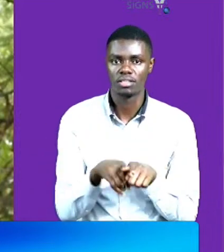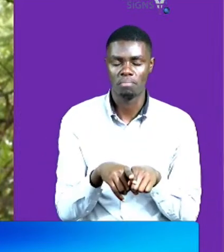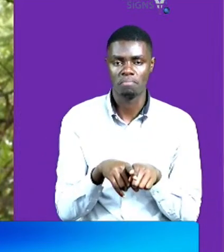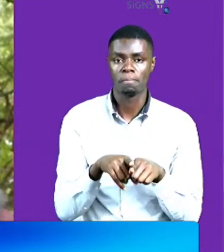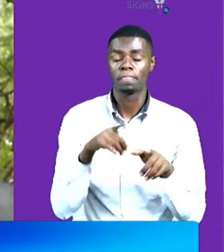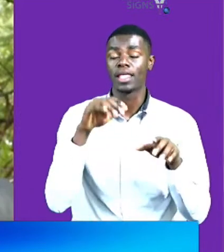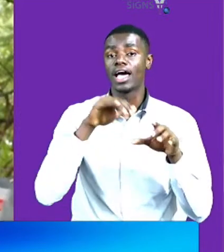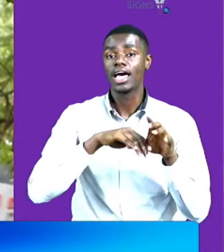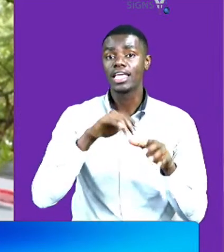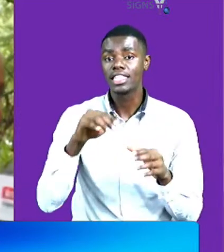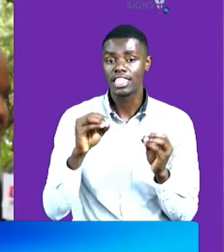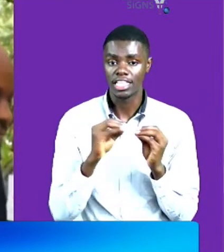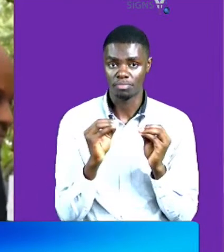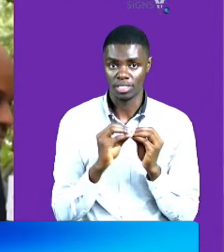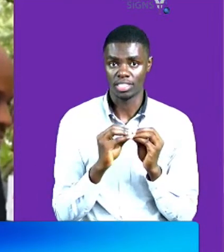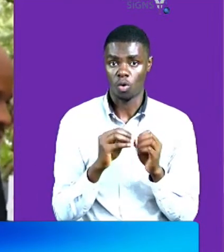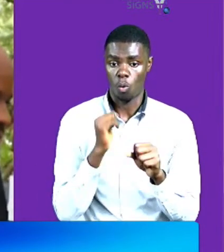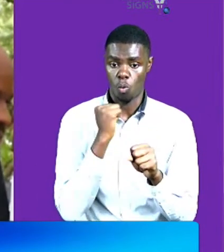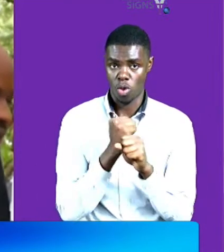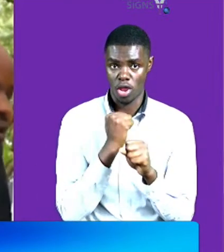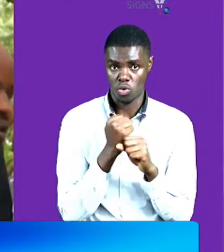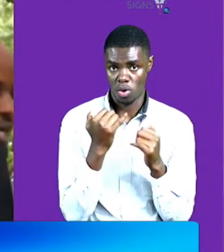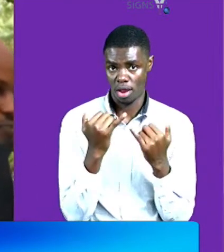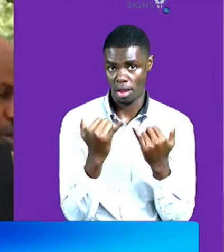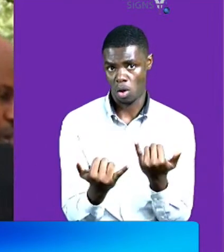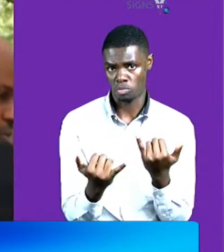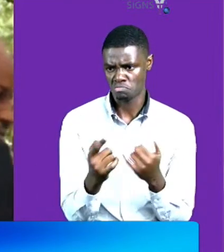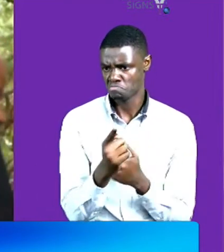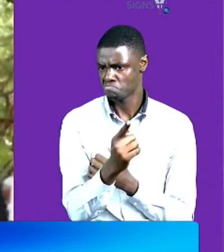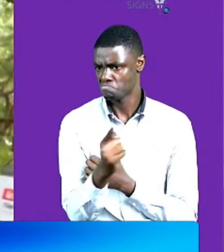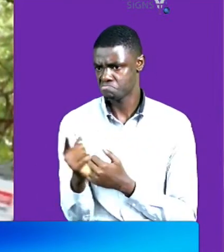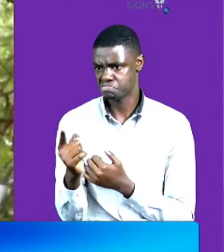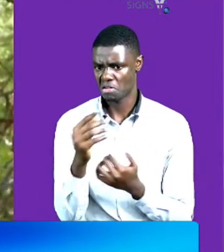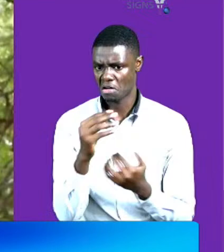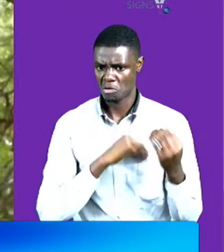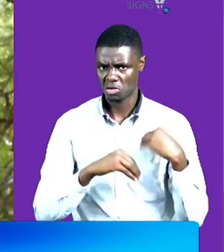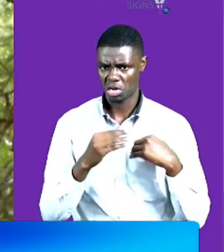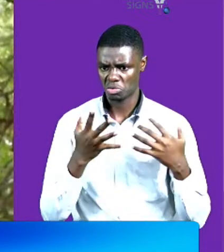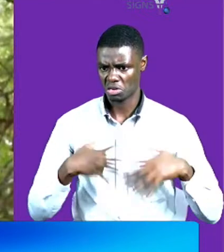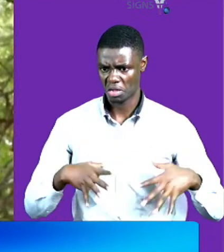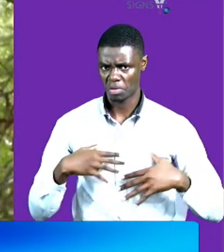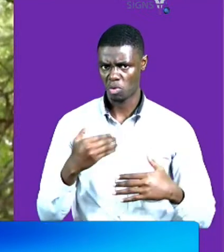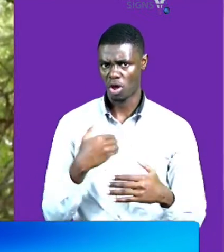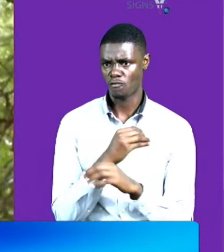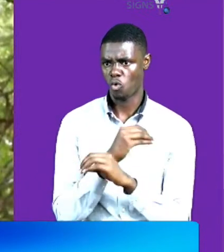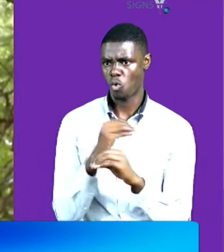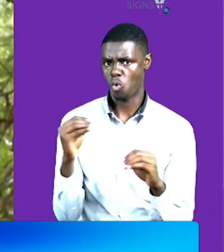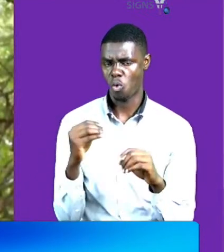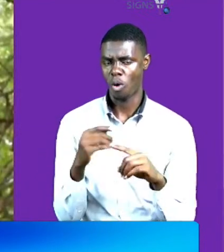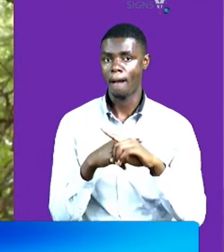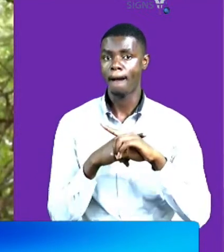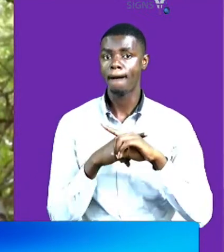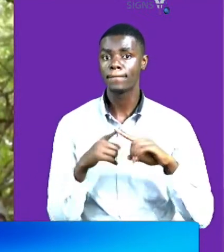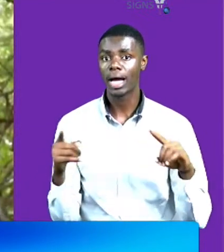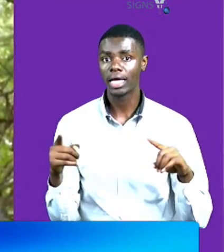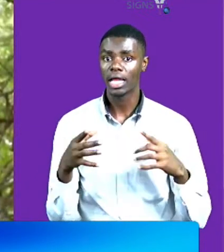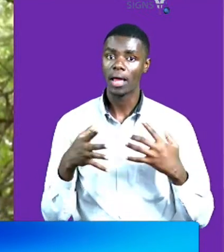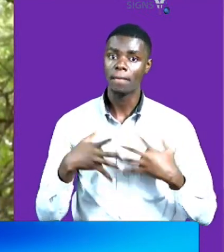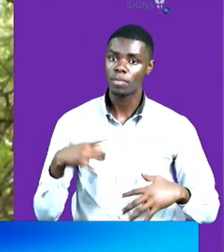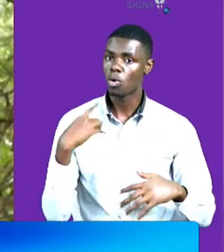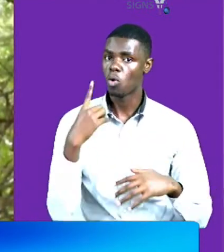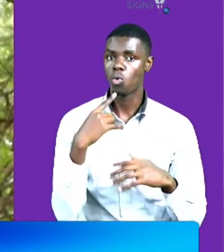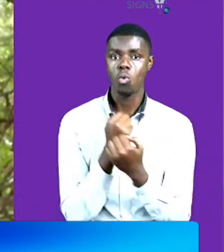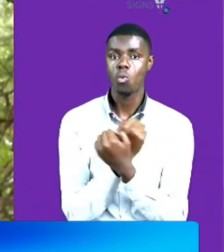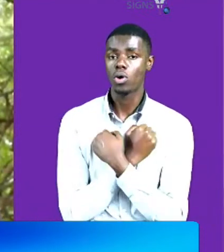Katika hii kikao tunafanya saa hii, hawa uhalifu hawako. Lakini wale watu wanapenda